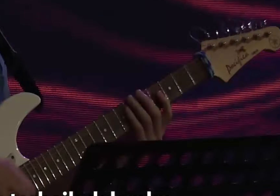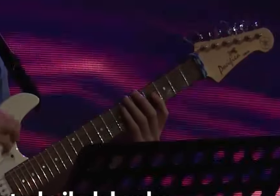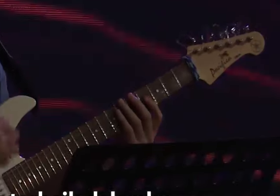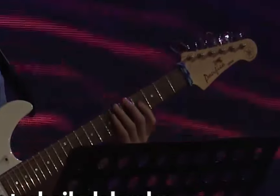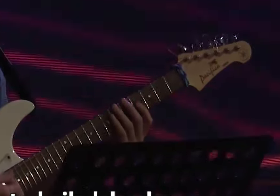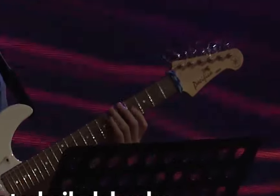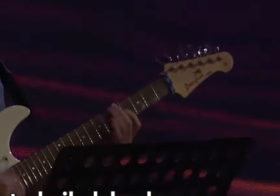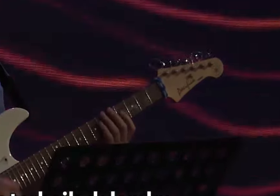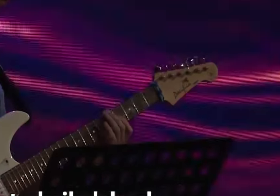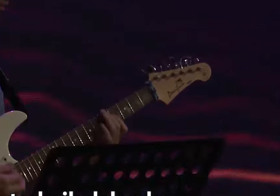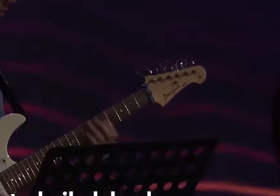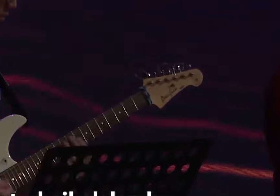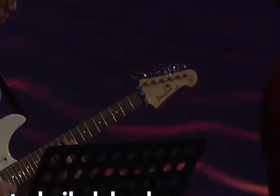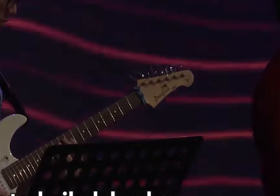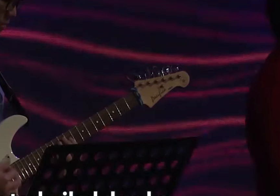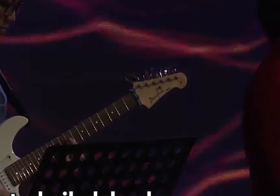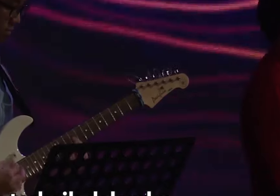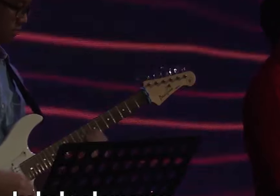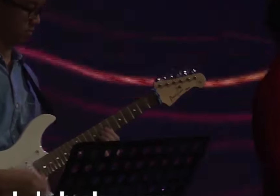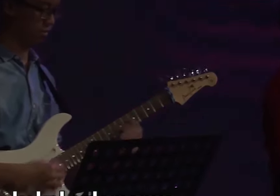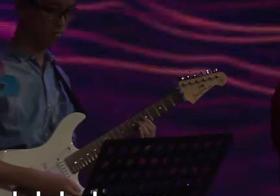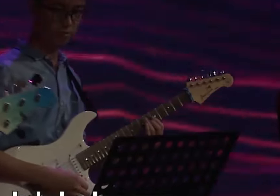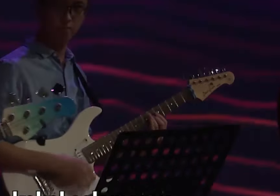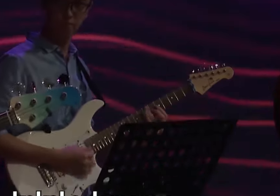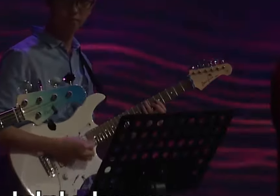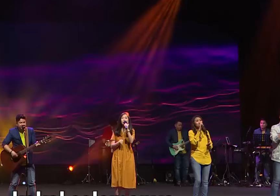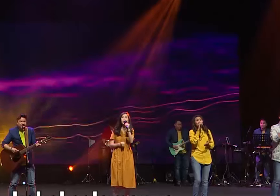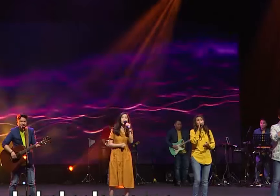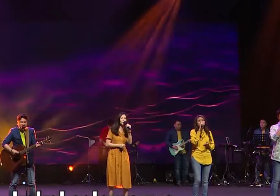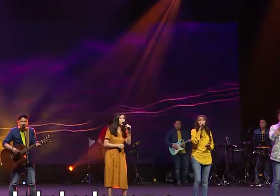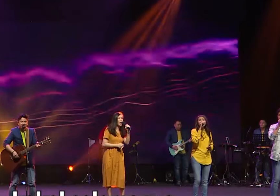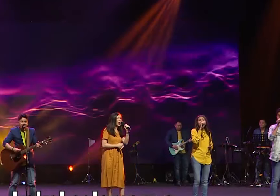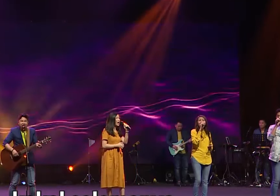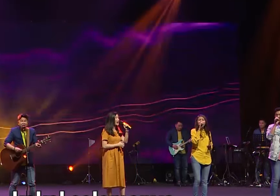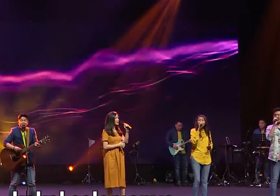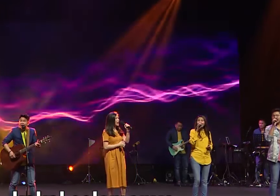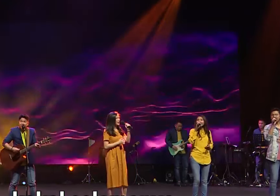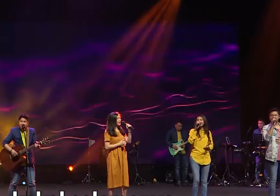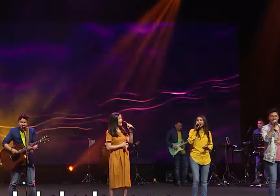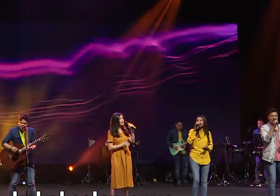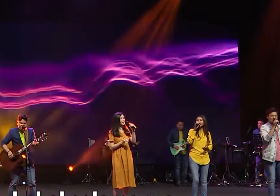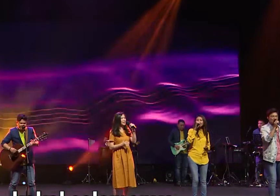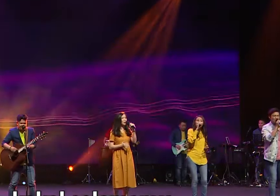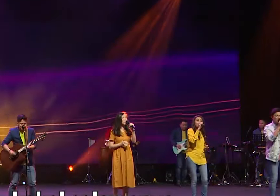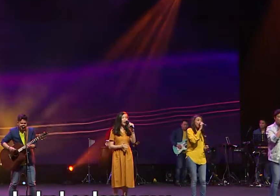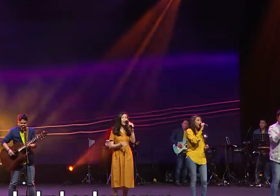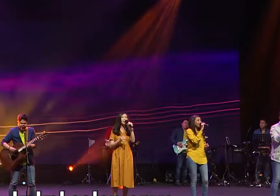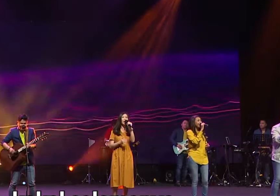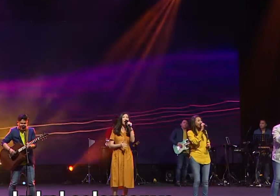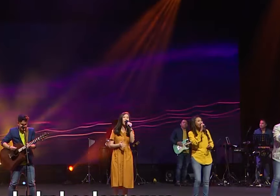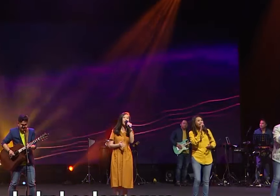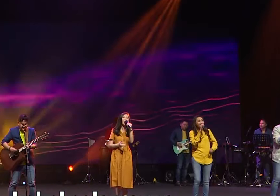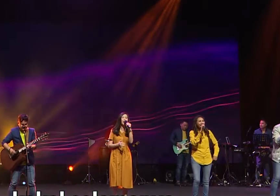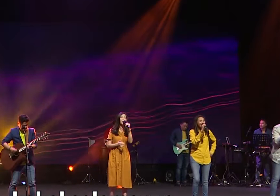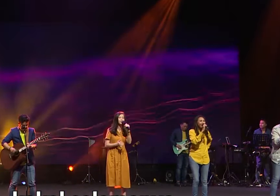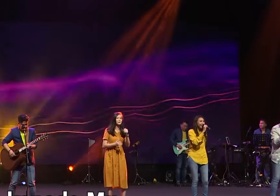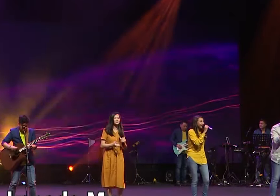lebih segala yang terbaik dalamku. Tak berkesudahan, kekal